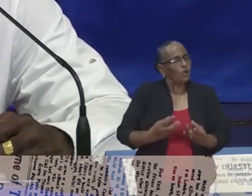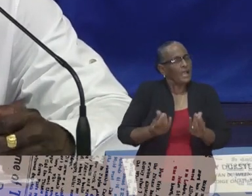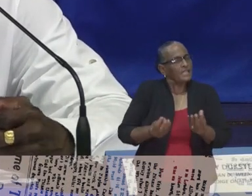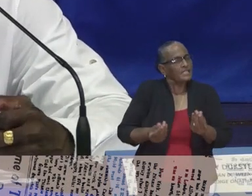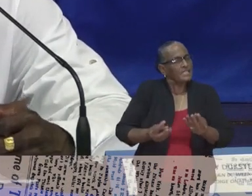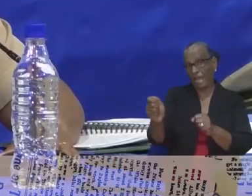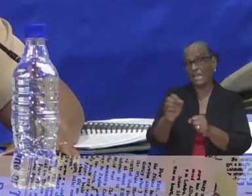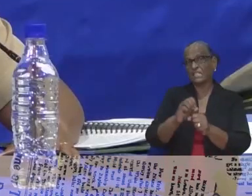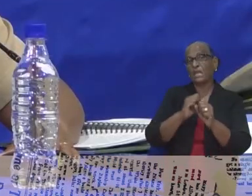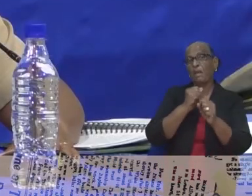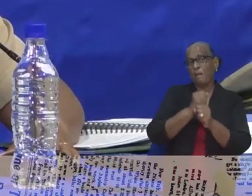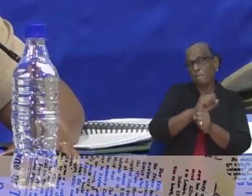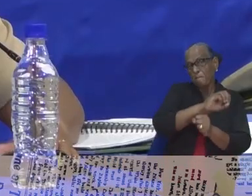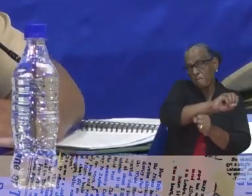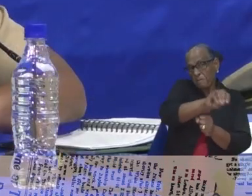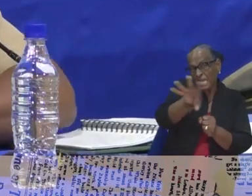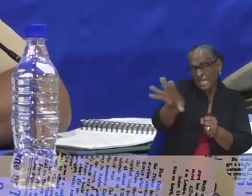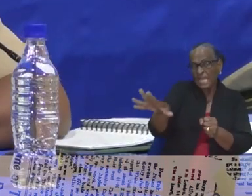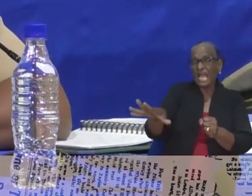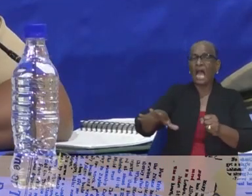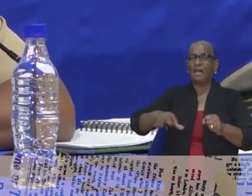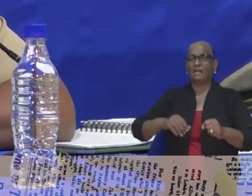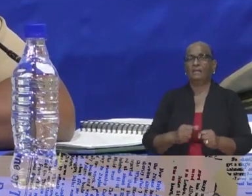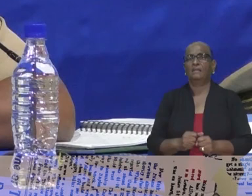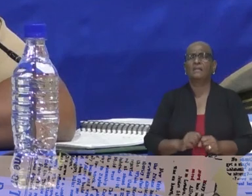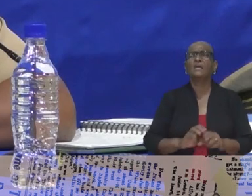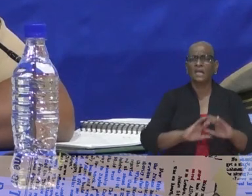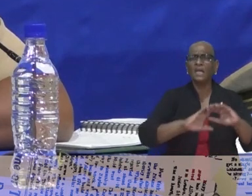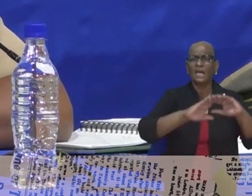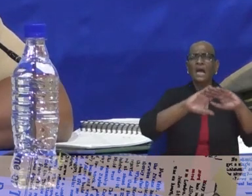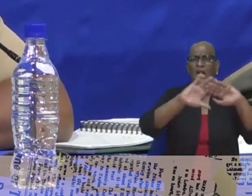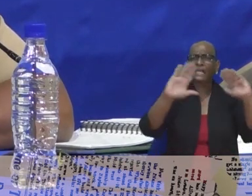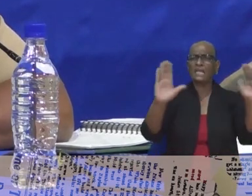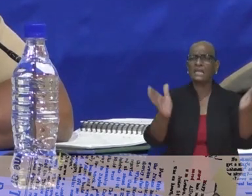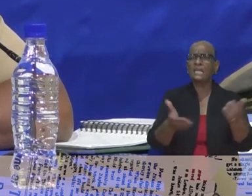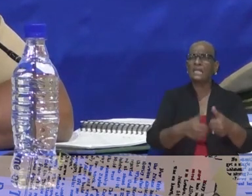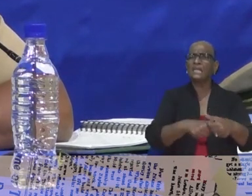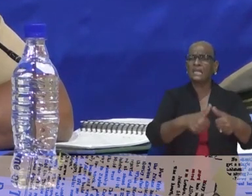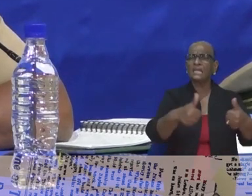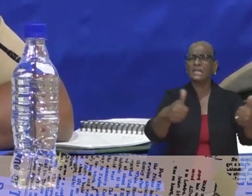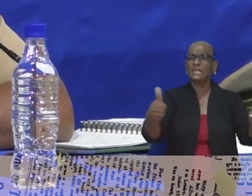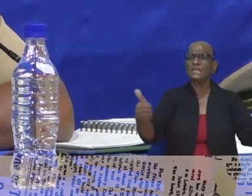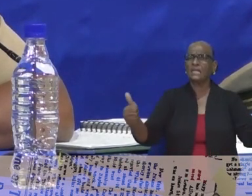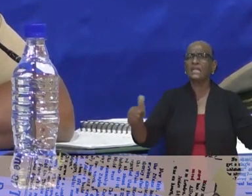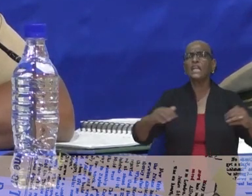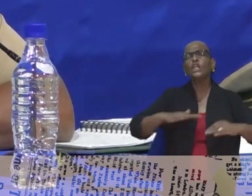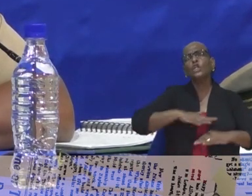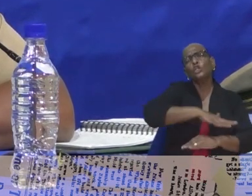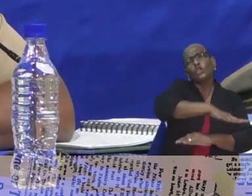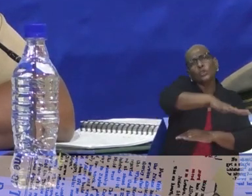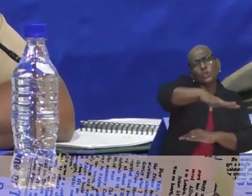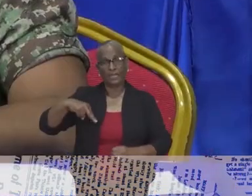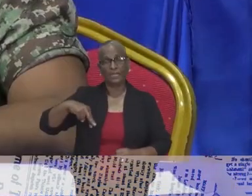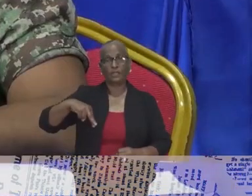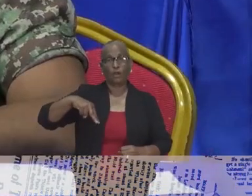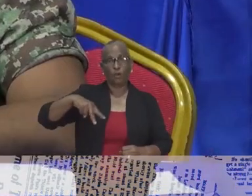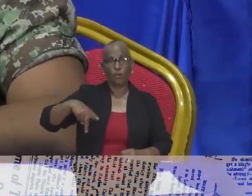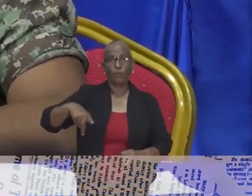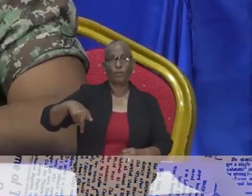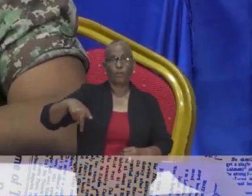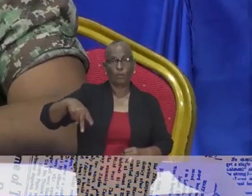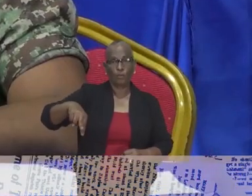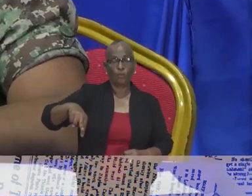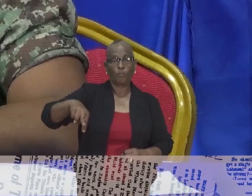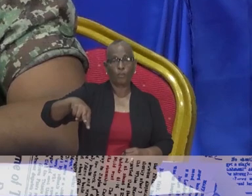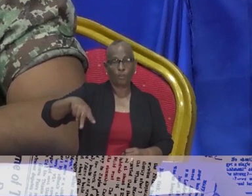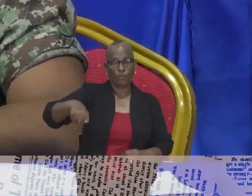deide da total lockdown a de enke fabe de adenta feista de nono galanti pua total lockdown. A deso wel taki di opoti wan